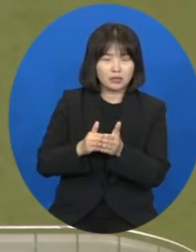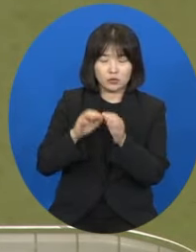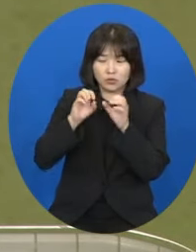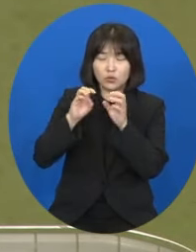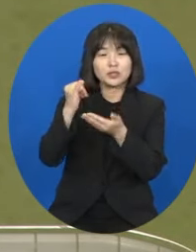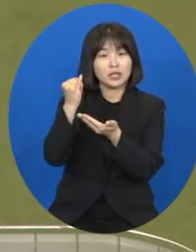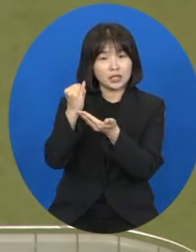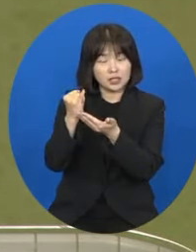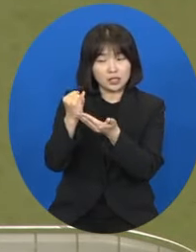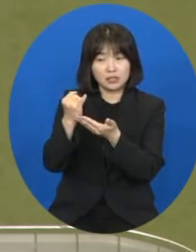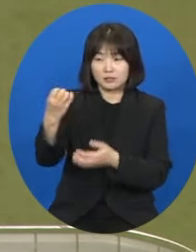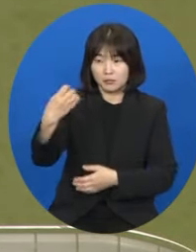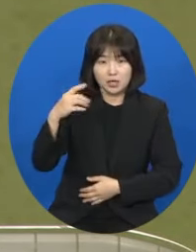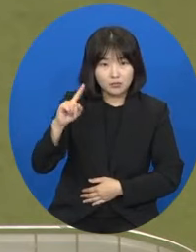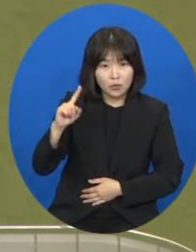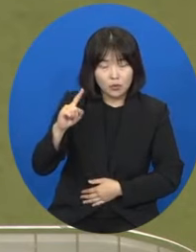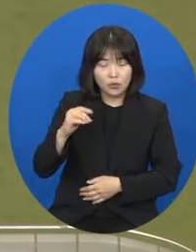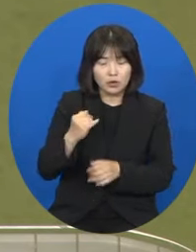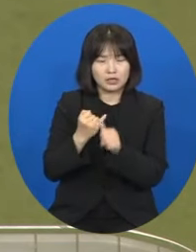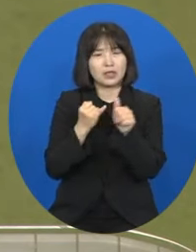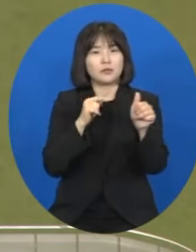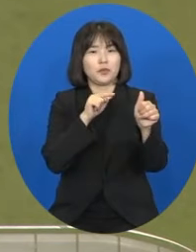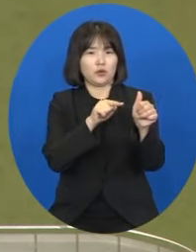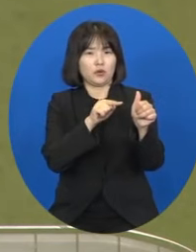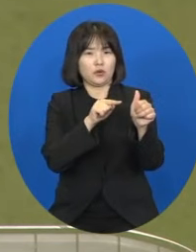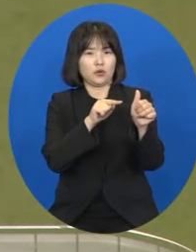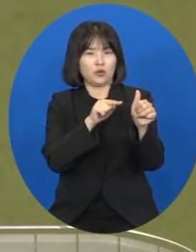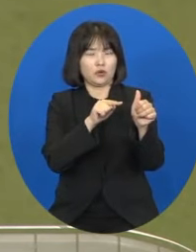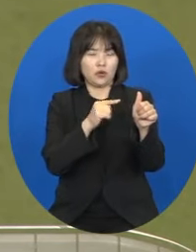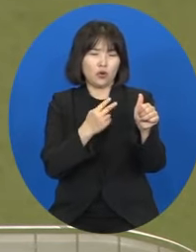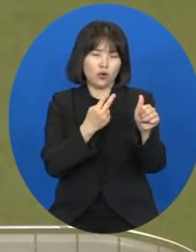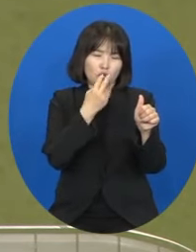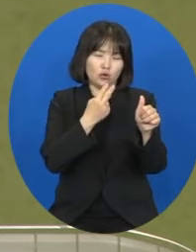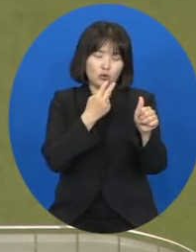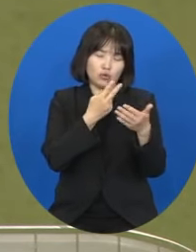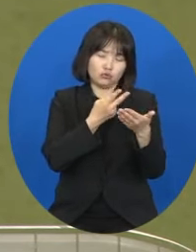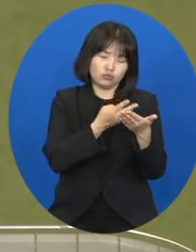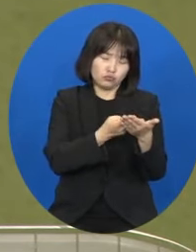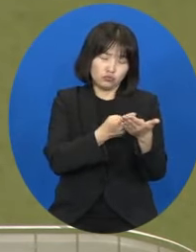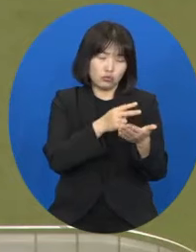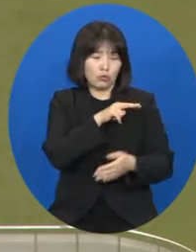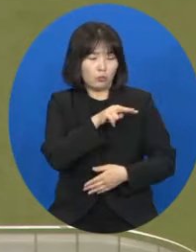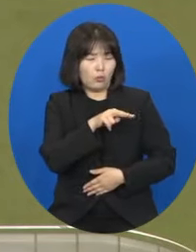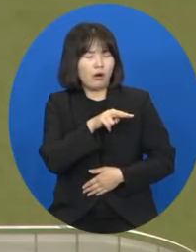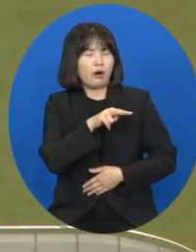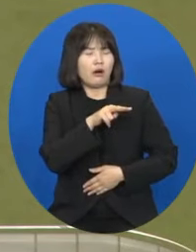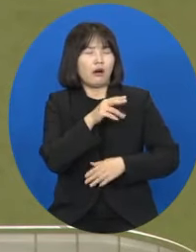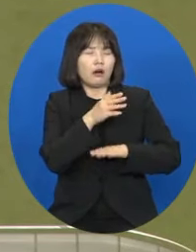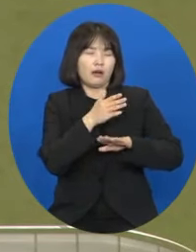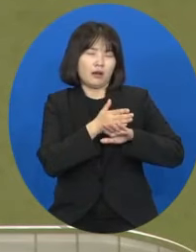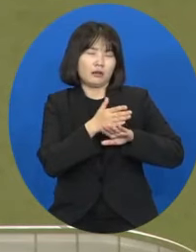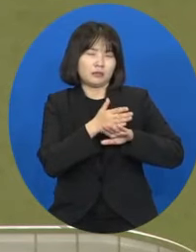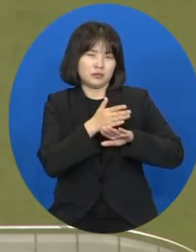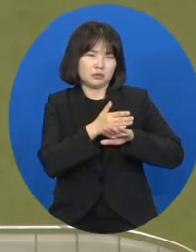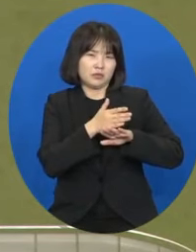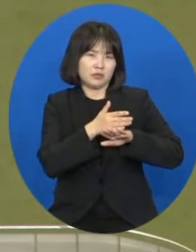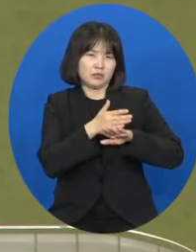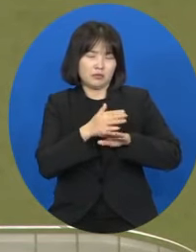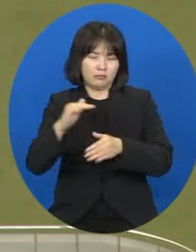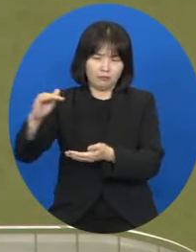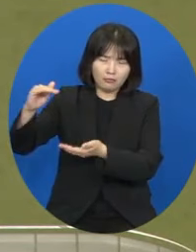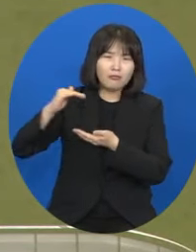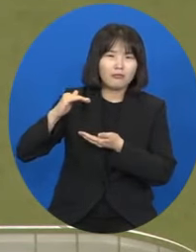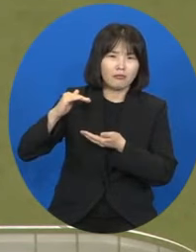거예요. 옆에 남편이 그냥 숨 쉬고 누워있는 것만으로도 얼마나 감사하던지요. 그런 얘기를 하는 겁니다.